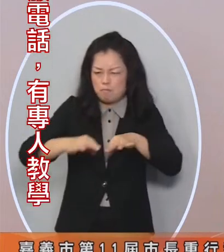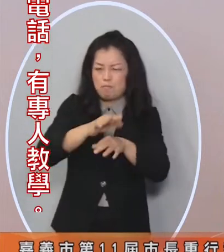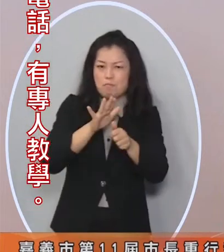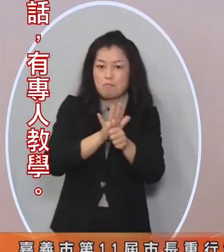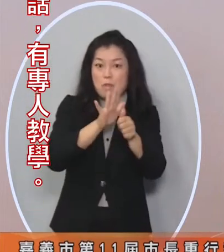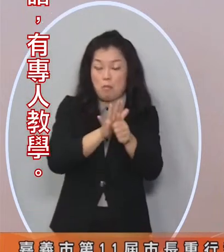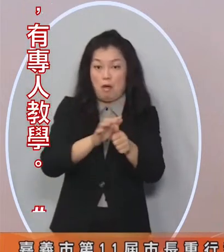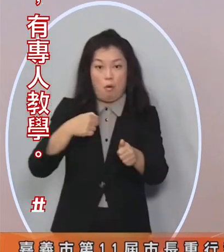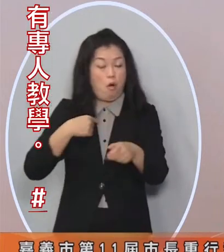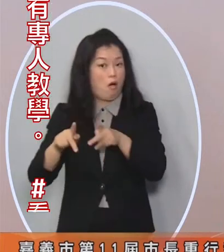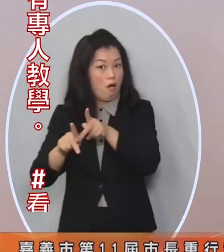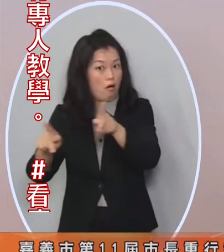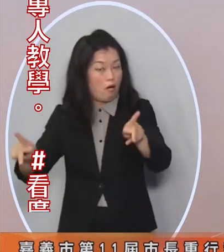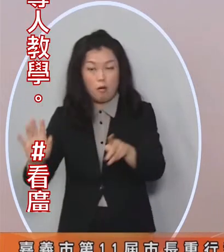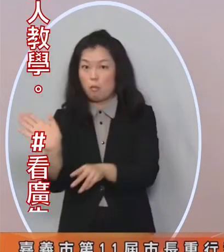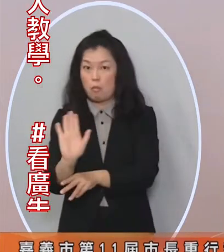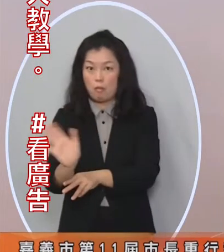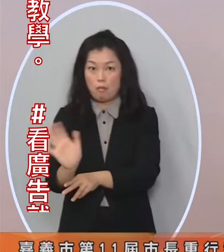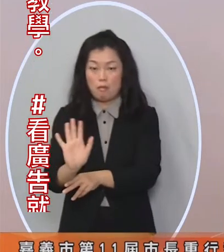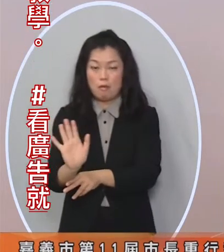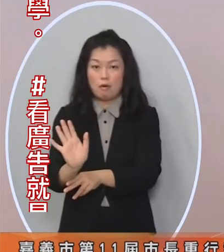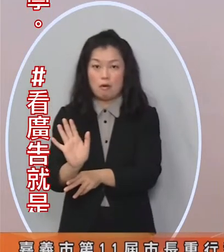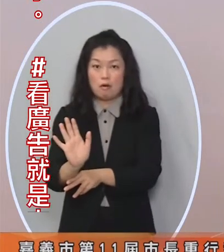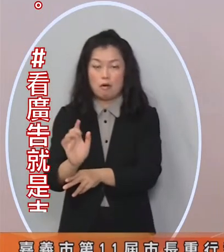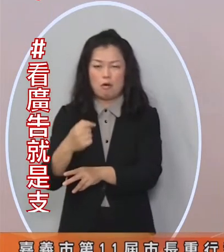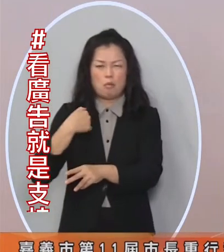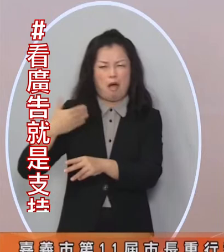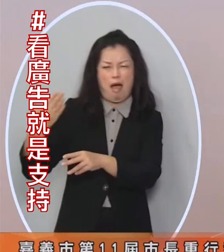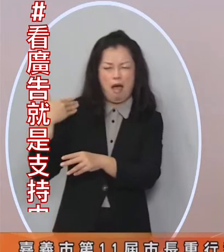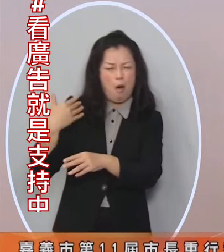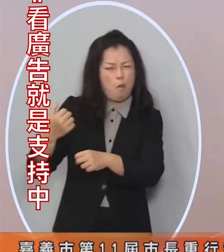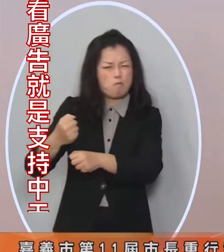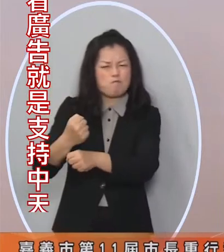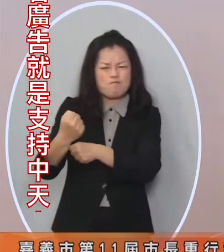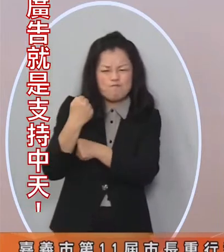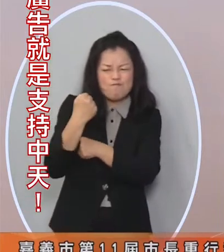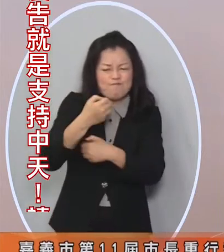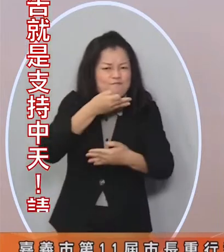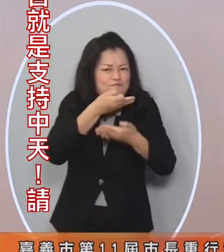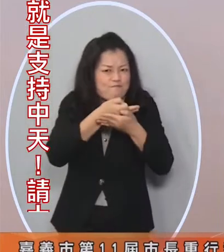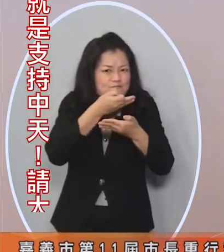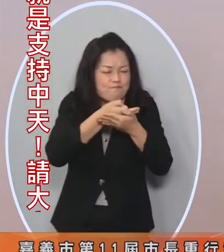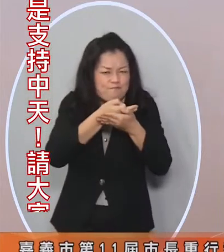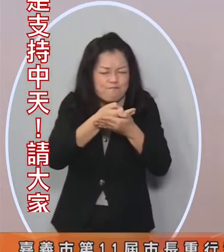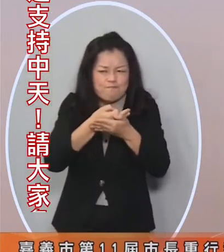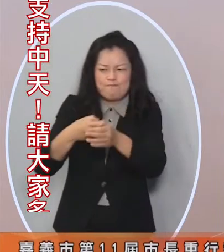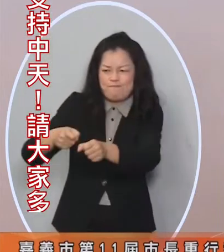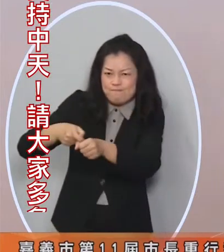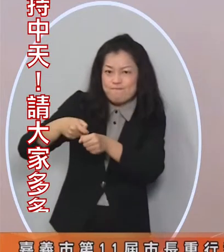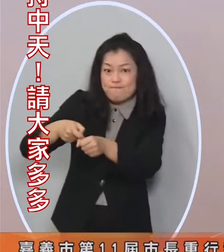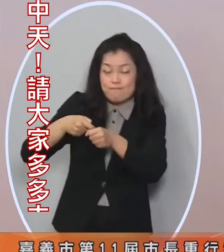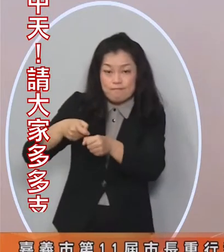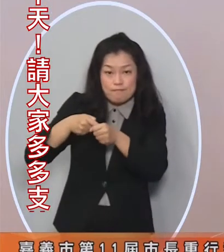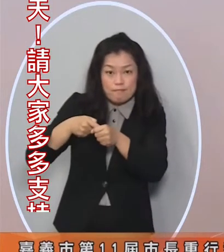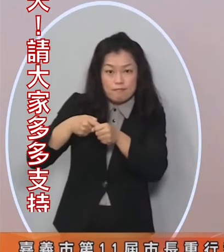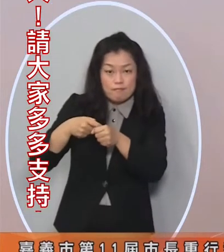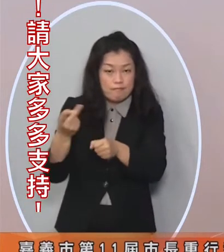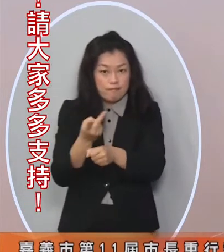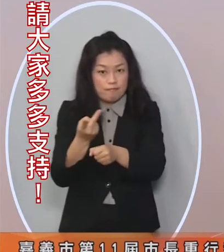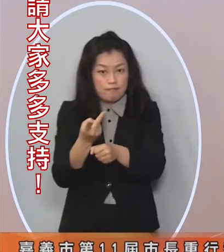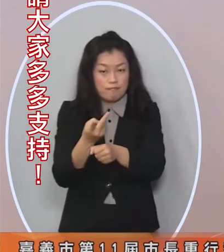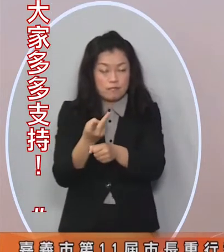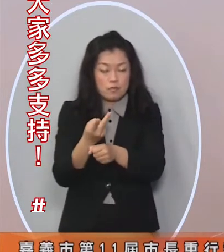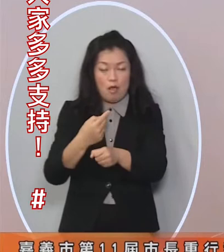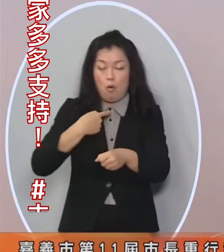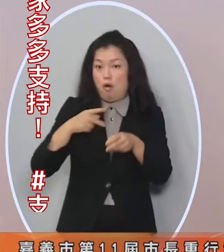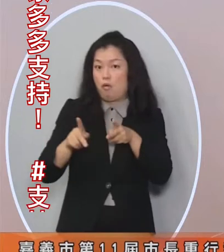下，因为我们从真的过去努力节能，我们开源节流之下，我们不举